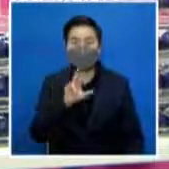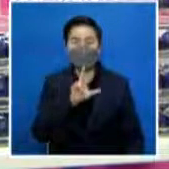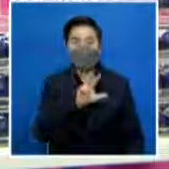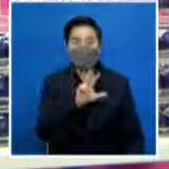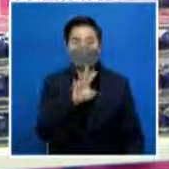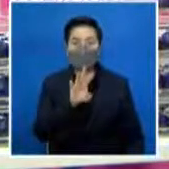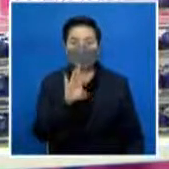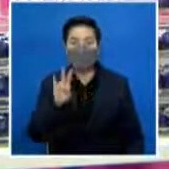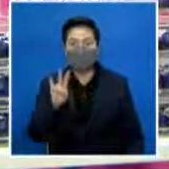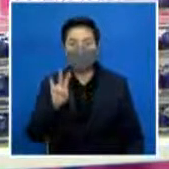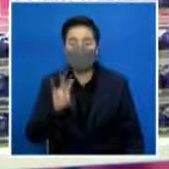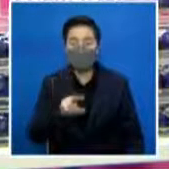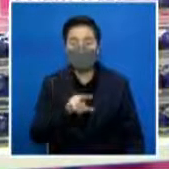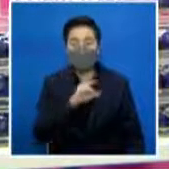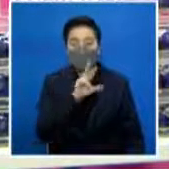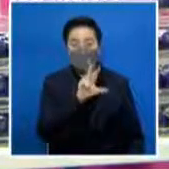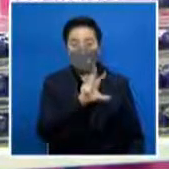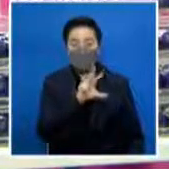3077347